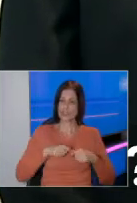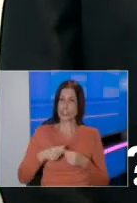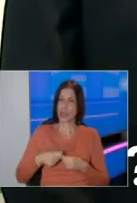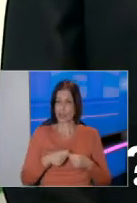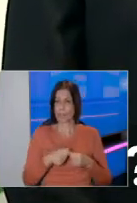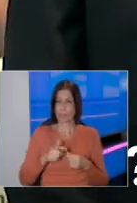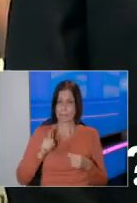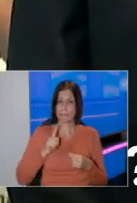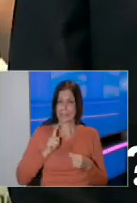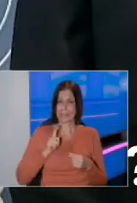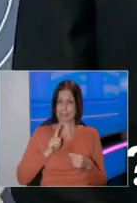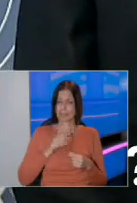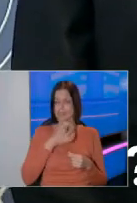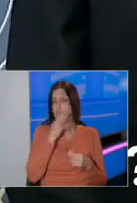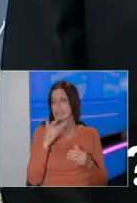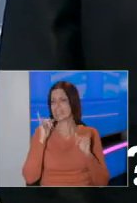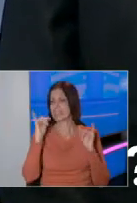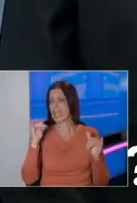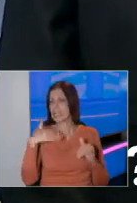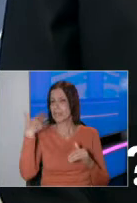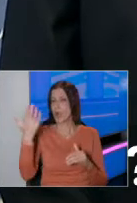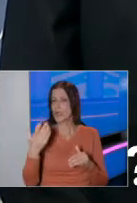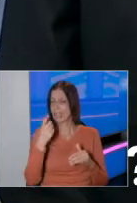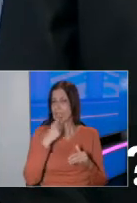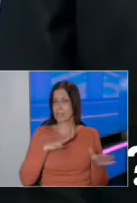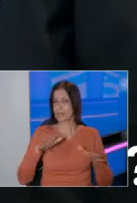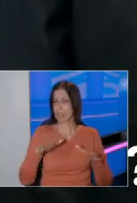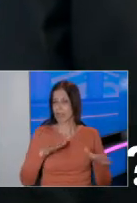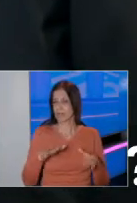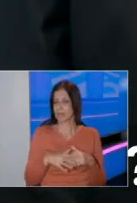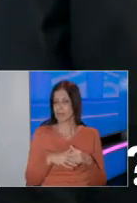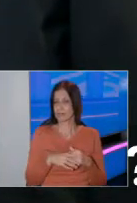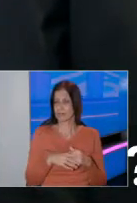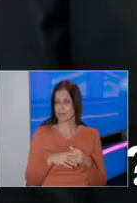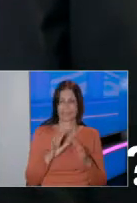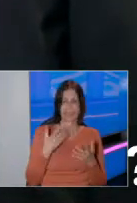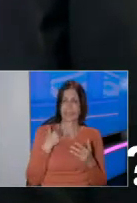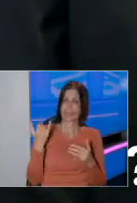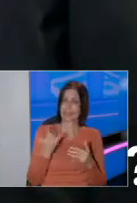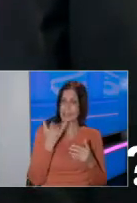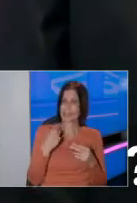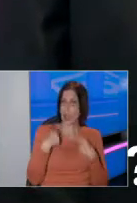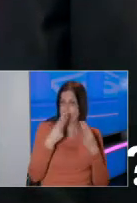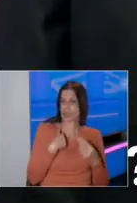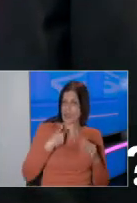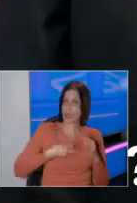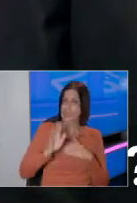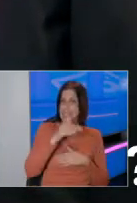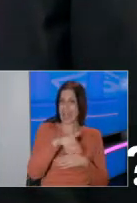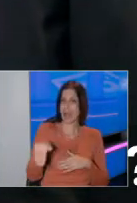טוב, מה צעקתם היום מחוץ לקריית הממשלה? איך תמיד אתם חוזרים אליי כשאני יוצאת